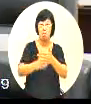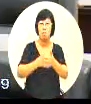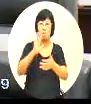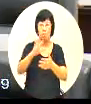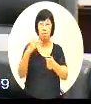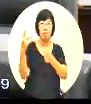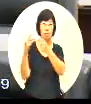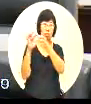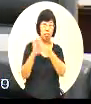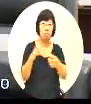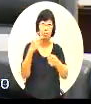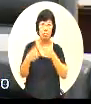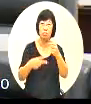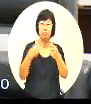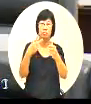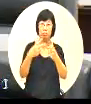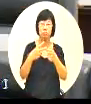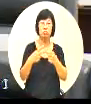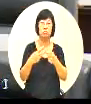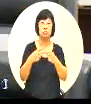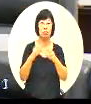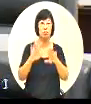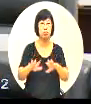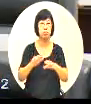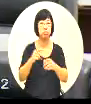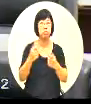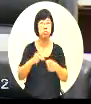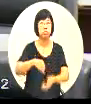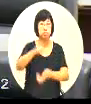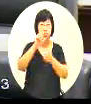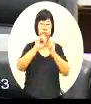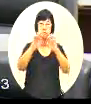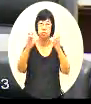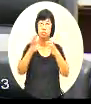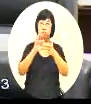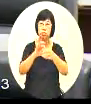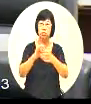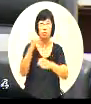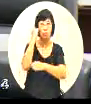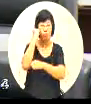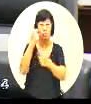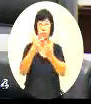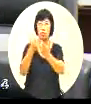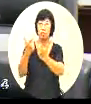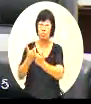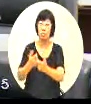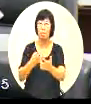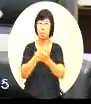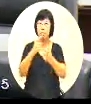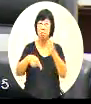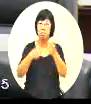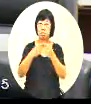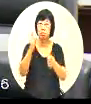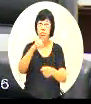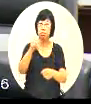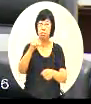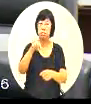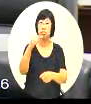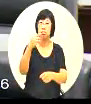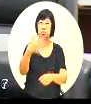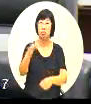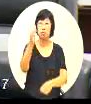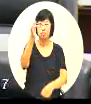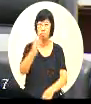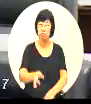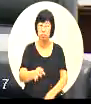2年。那我想我们一直在推宜居城市，可是为什么宜居城市越推，每年1000多亿的资本门的我们的整